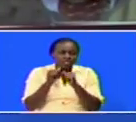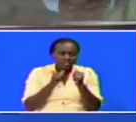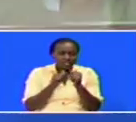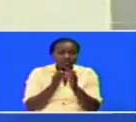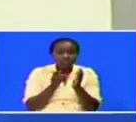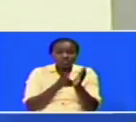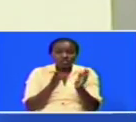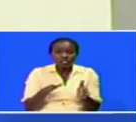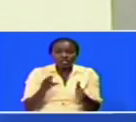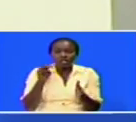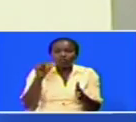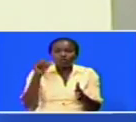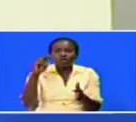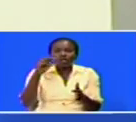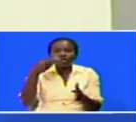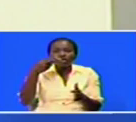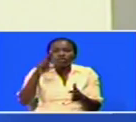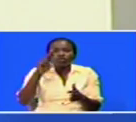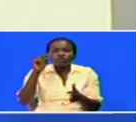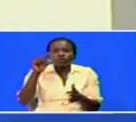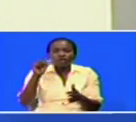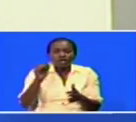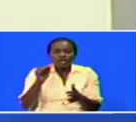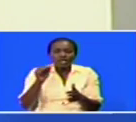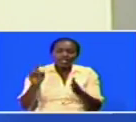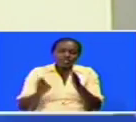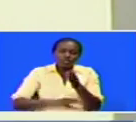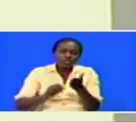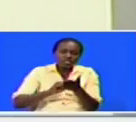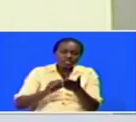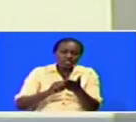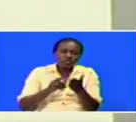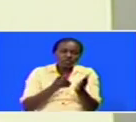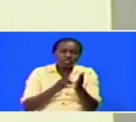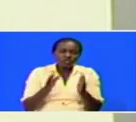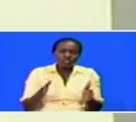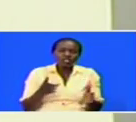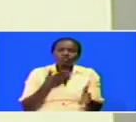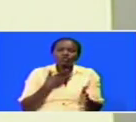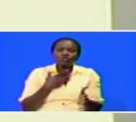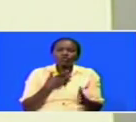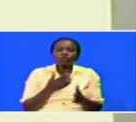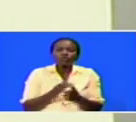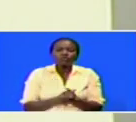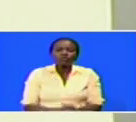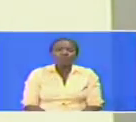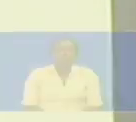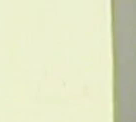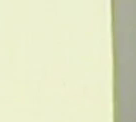Daktari Mwachonda Chibanzi ambaye ni naibu katibu mkuu wa chama cha madaktari humu nchini. Endelea kuwa nasi.